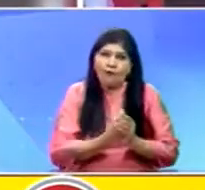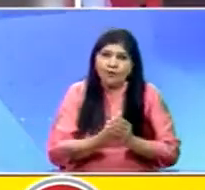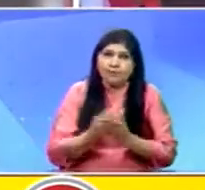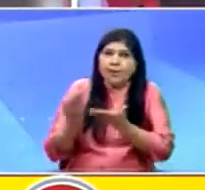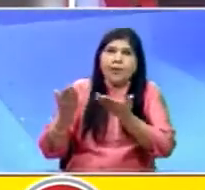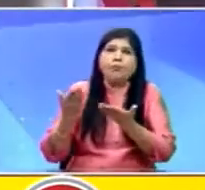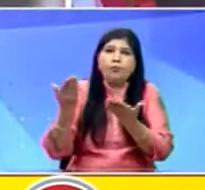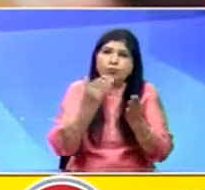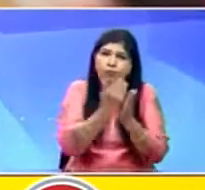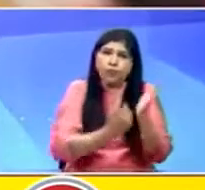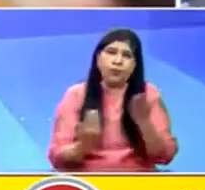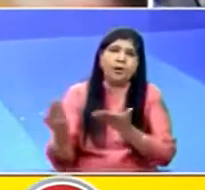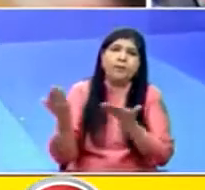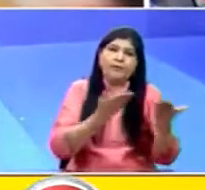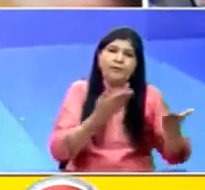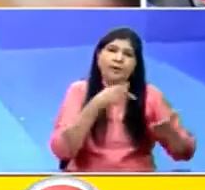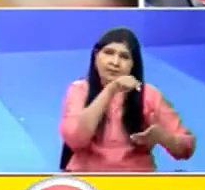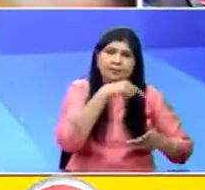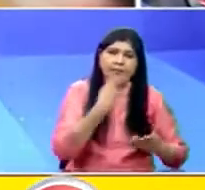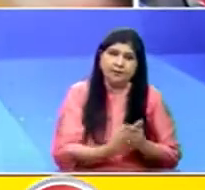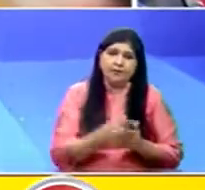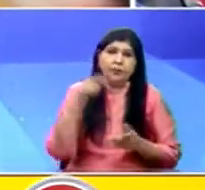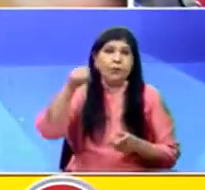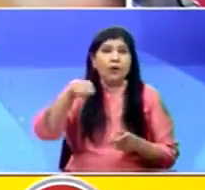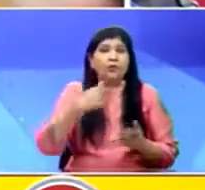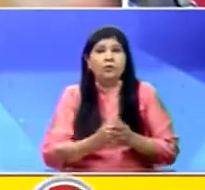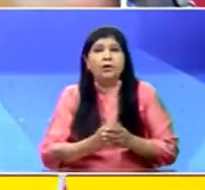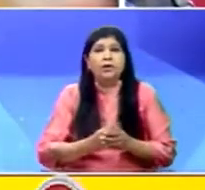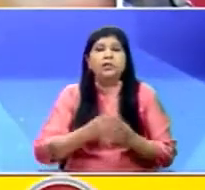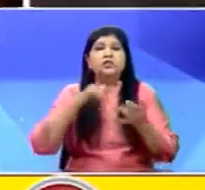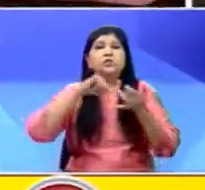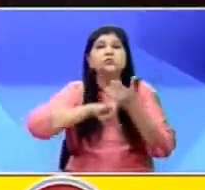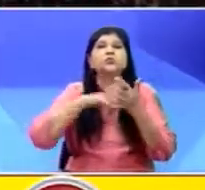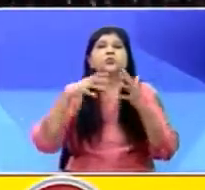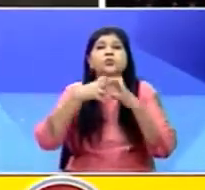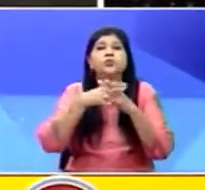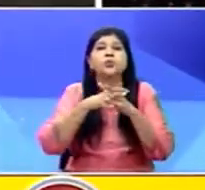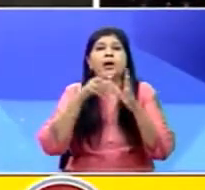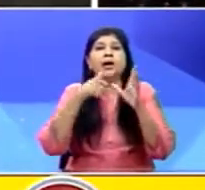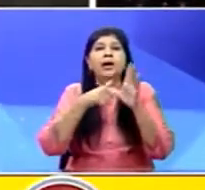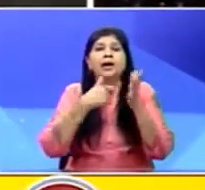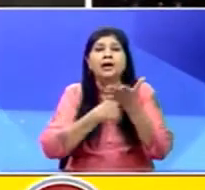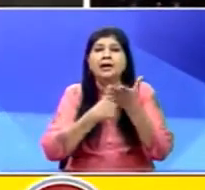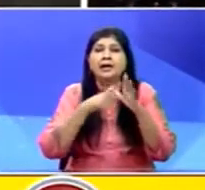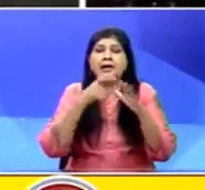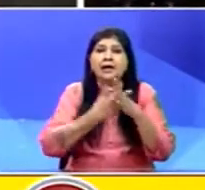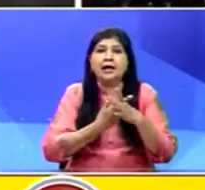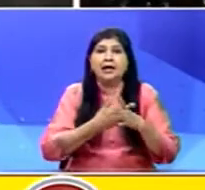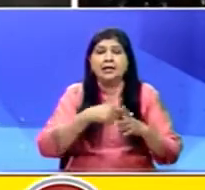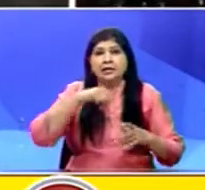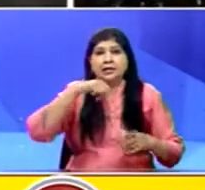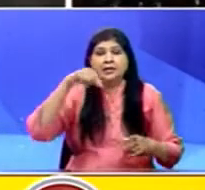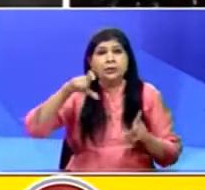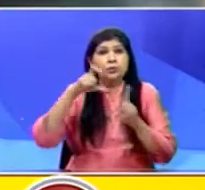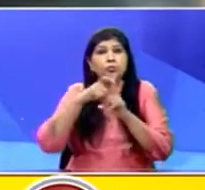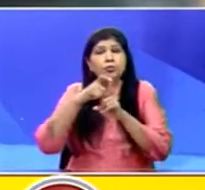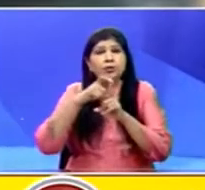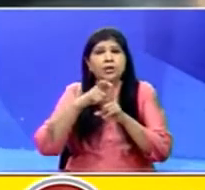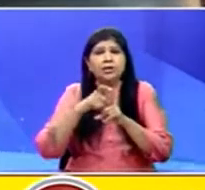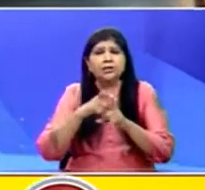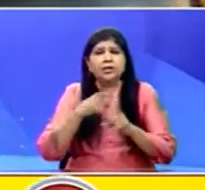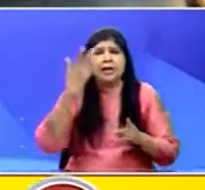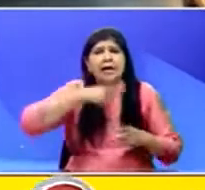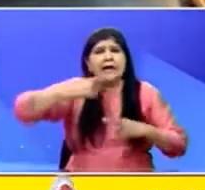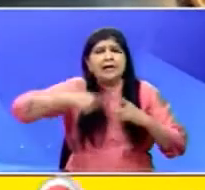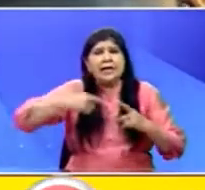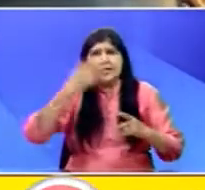जाने का अवसर मिला। वहाँ उन्होंने स्वराज दूरदर्शन की सीरियल का स्क्रीनिंग रखा था। मुझे